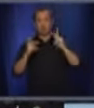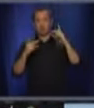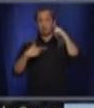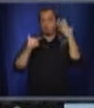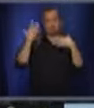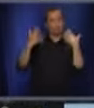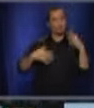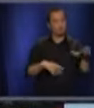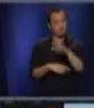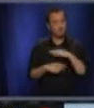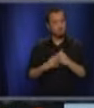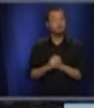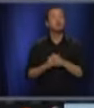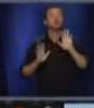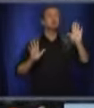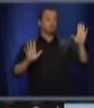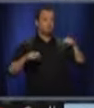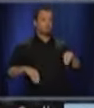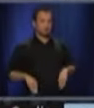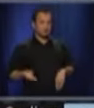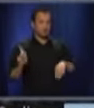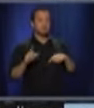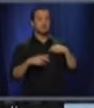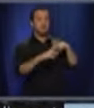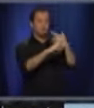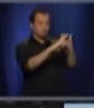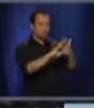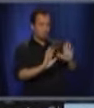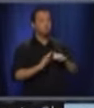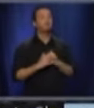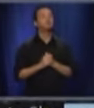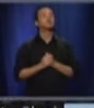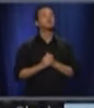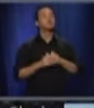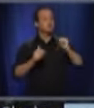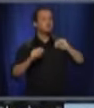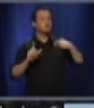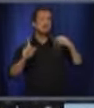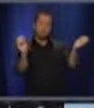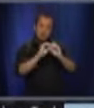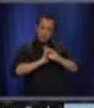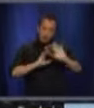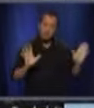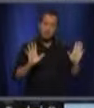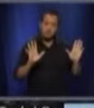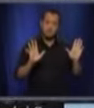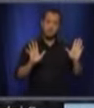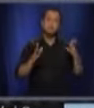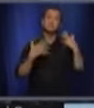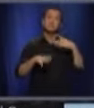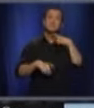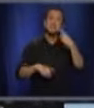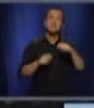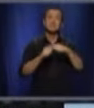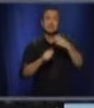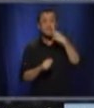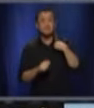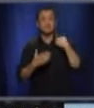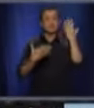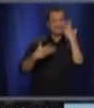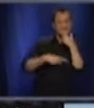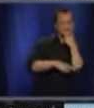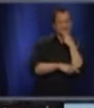parce que mais c'est une bonne question, parce que je vous l'ai dit dans les derniers jours, le dépistage me préoccupait, puis je voulais qu'on s'améliore. Bon, il y en a qui vont dire